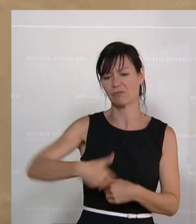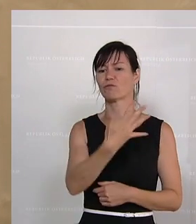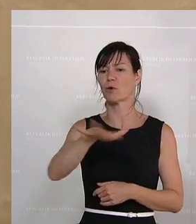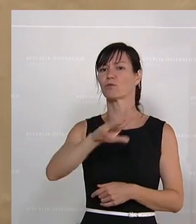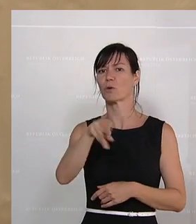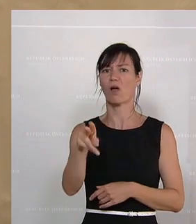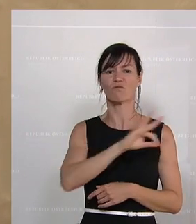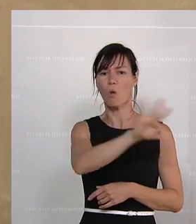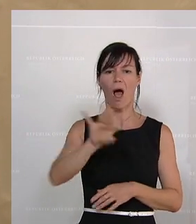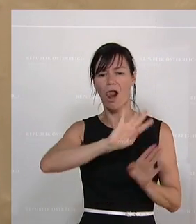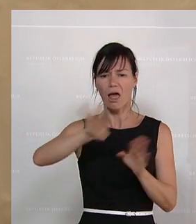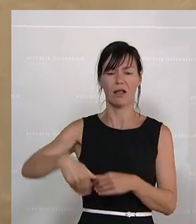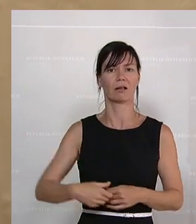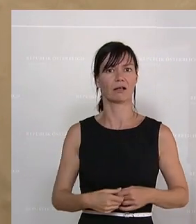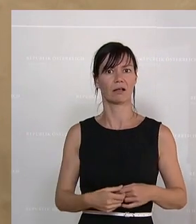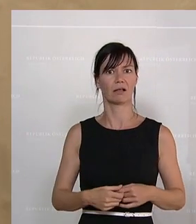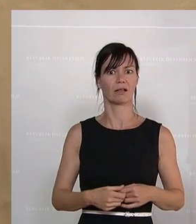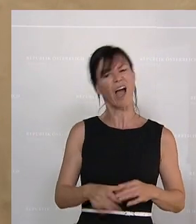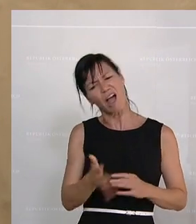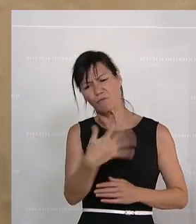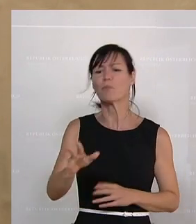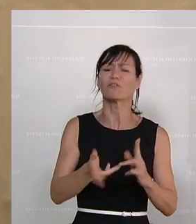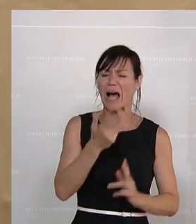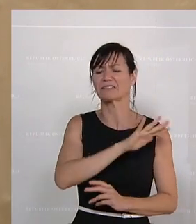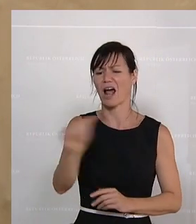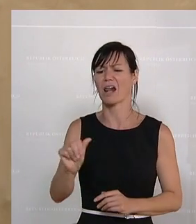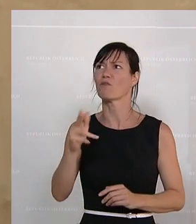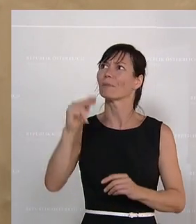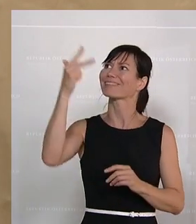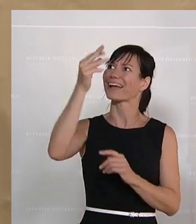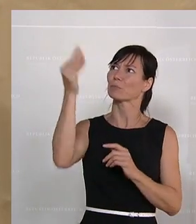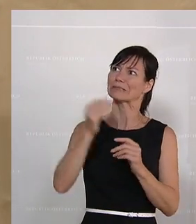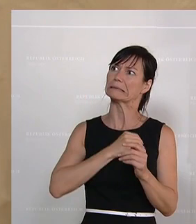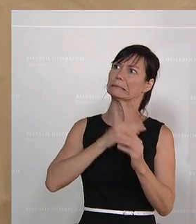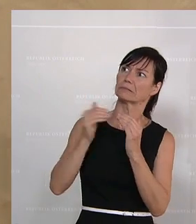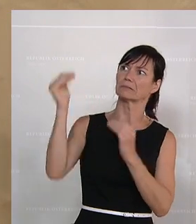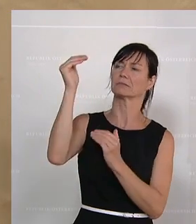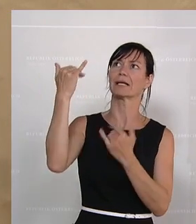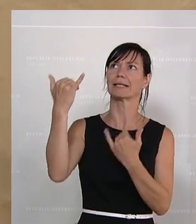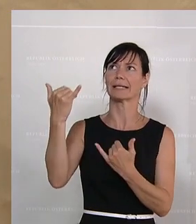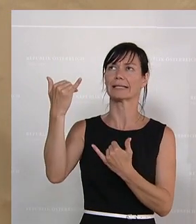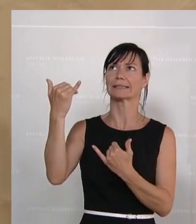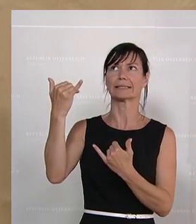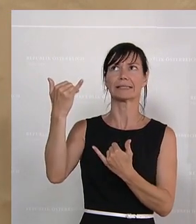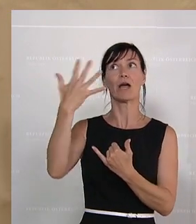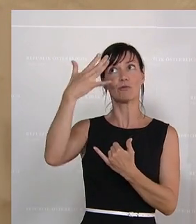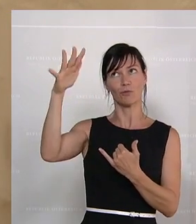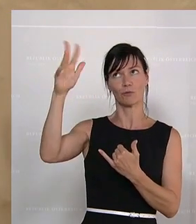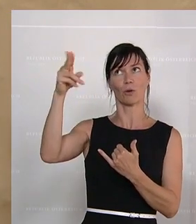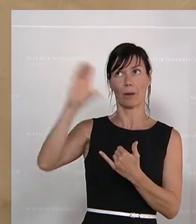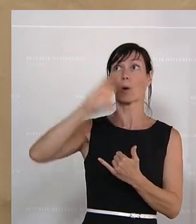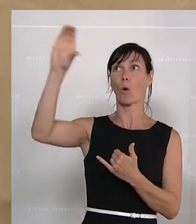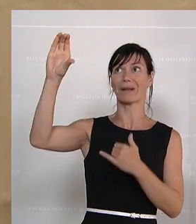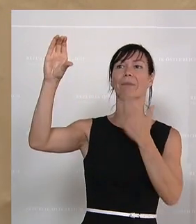gekommen mama 500 für fast alle weil die obersten drei prozent müssen jetzt 250 von 500 versteuern